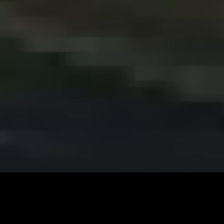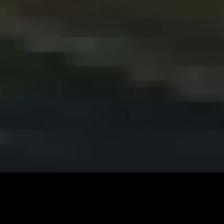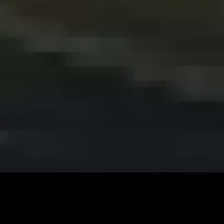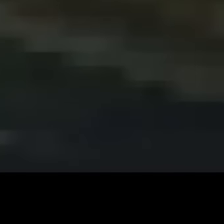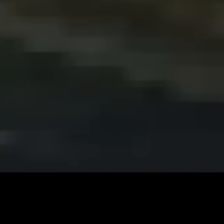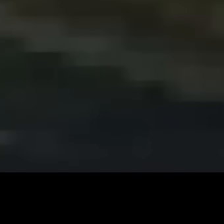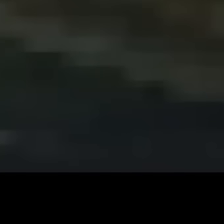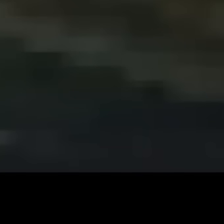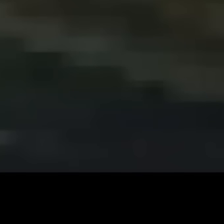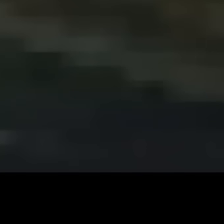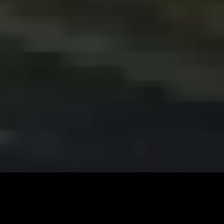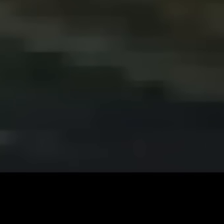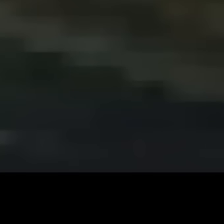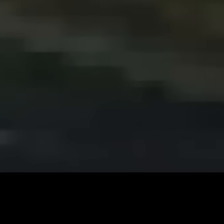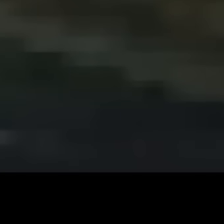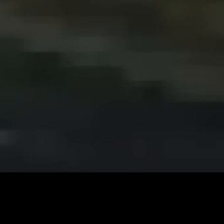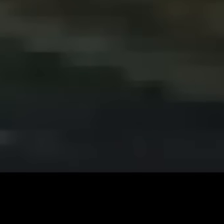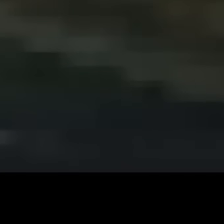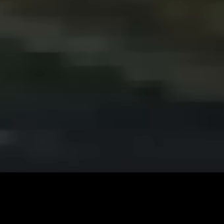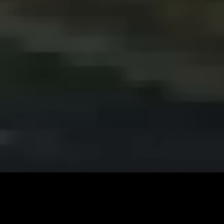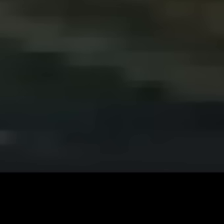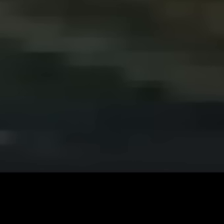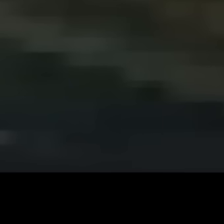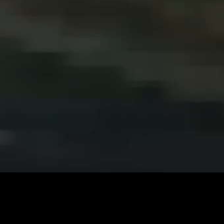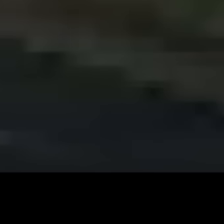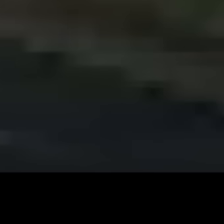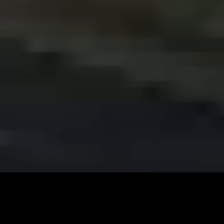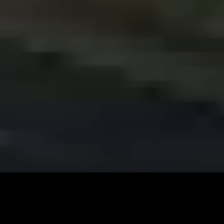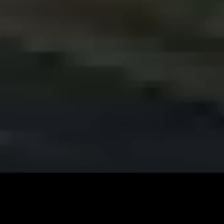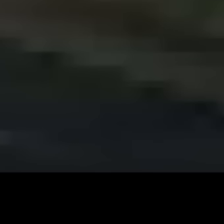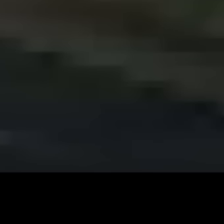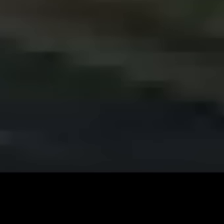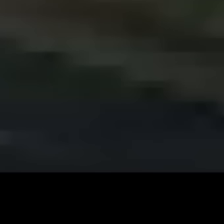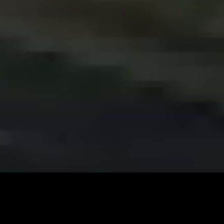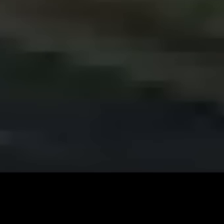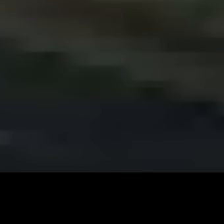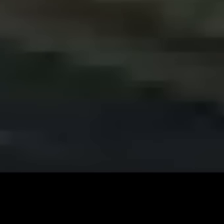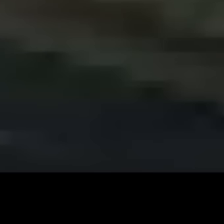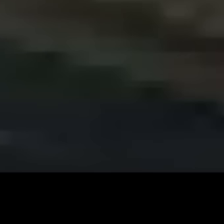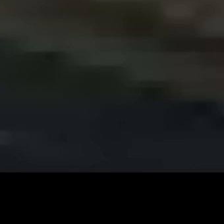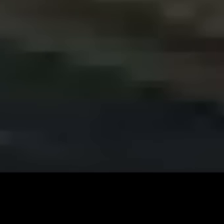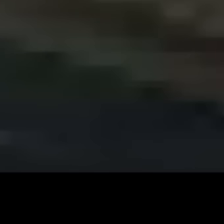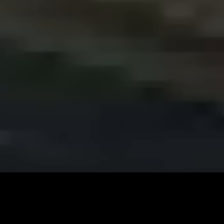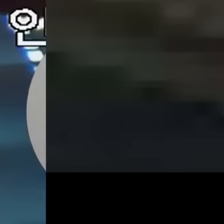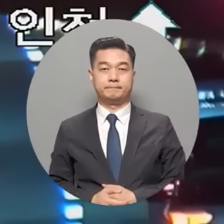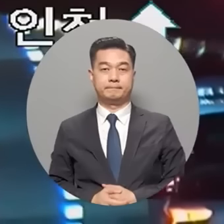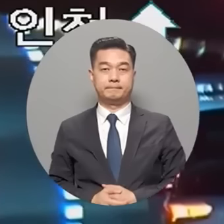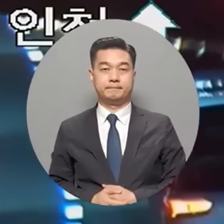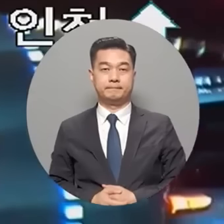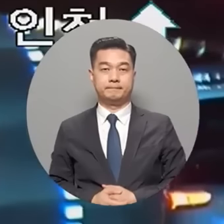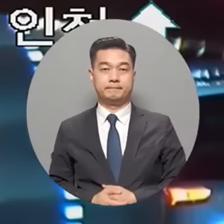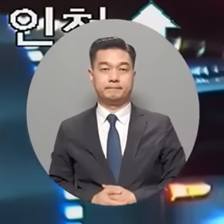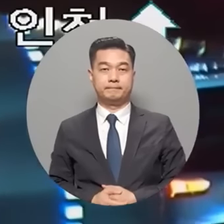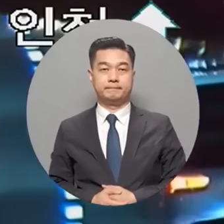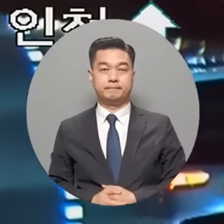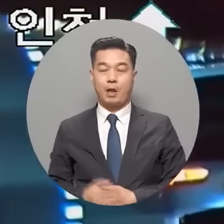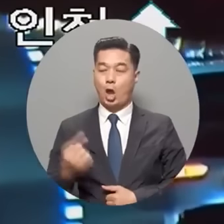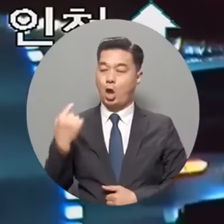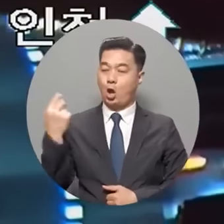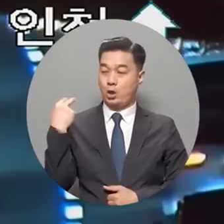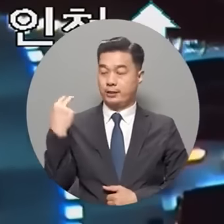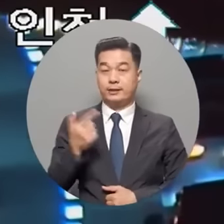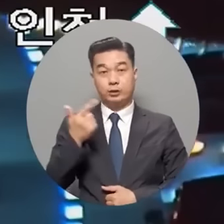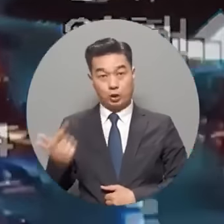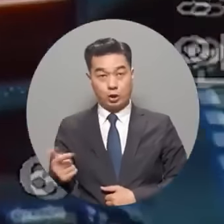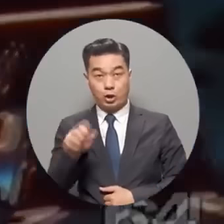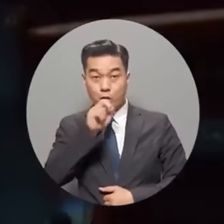세상을 먼저 떠나야 하나 가슴이 먹먹하다는 애도 댓글이 따르고 있습니다 그제 저녁 경기